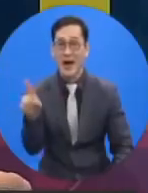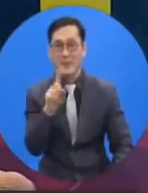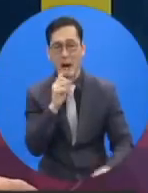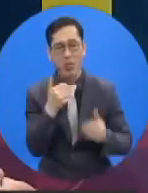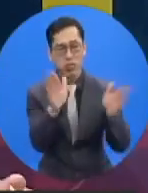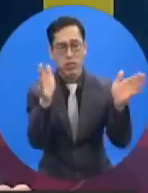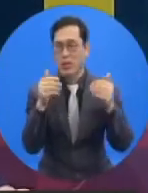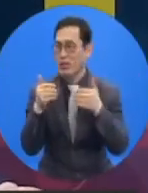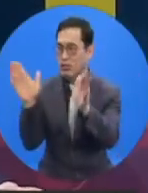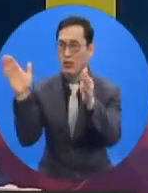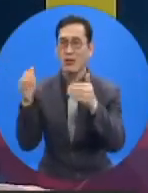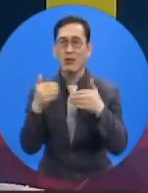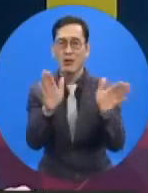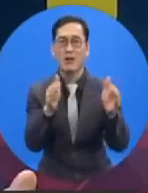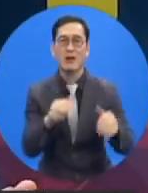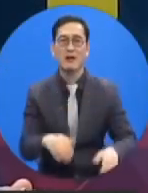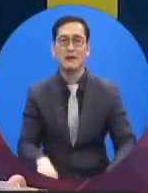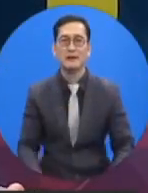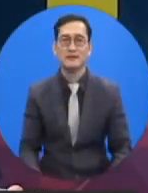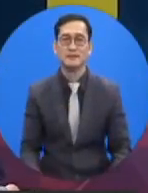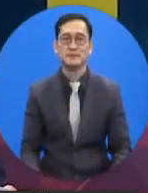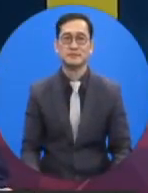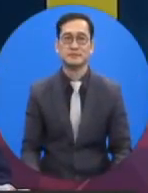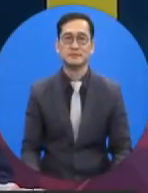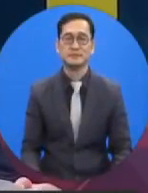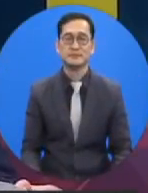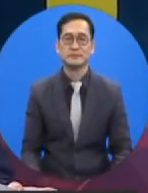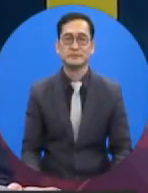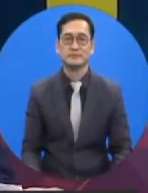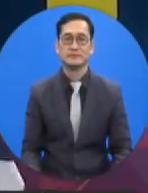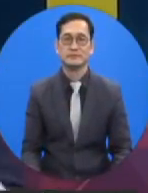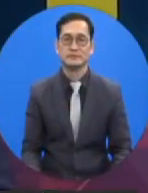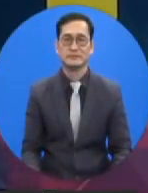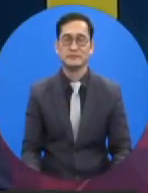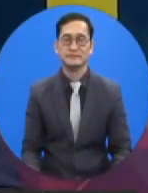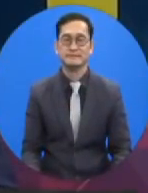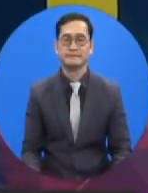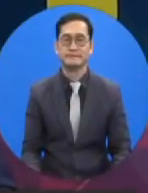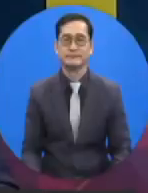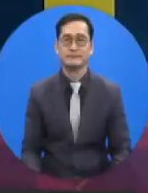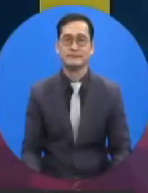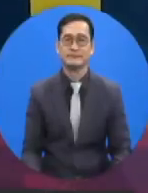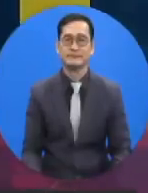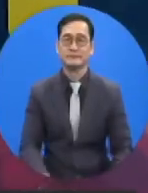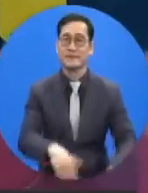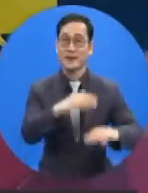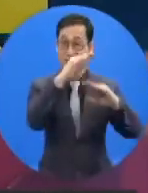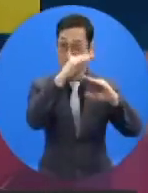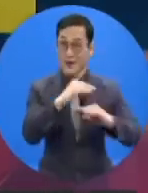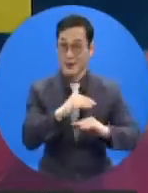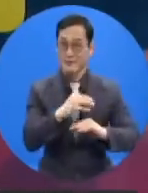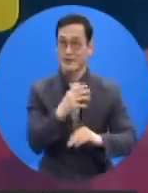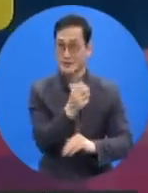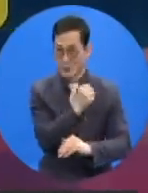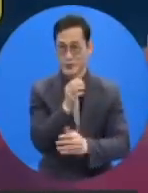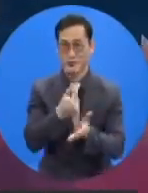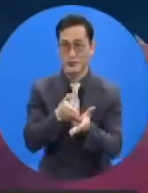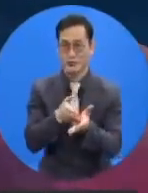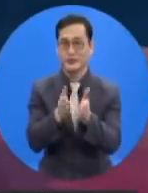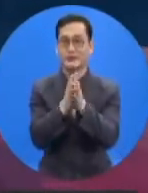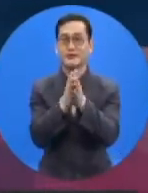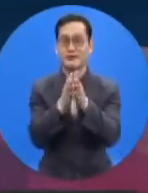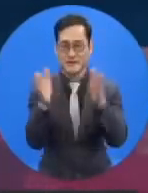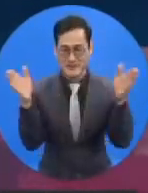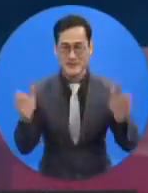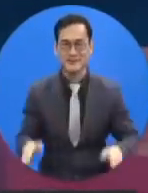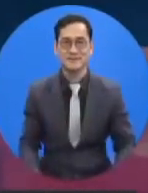리스크가 불거져 나왔습니다. 오늘 또 무슨 막말이 잠시 후에 전해드리도록 하겠습니다. 김진현 돌직구쇼 오늘